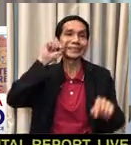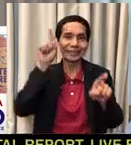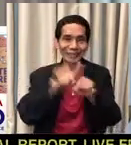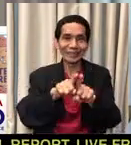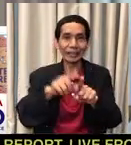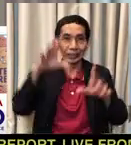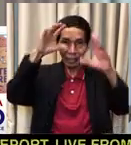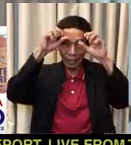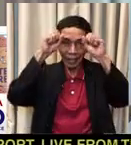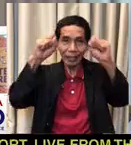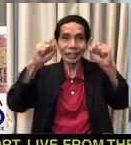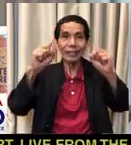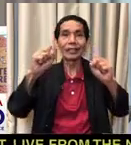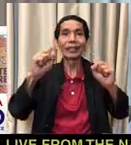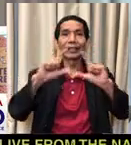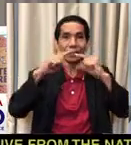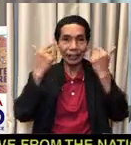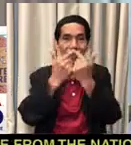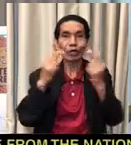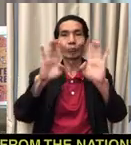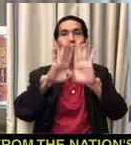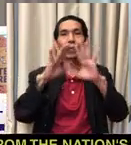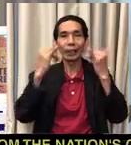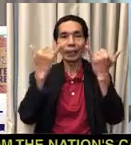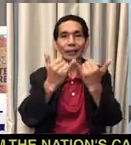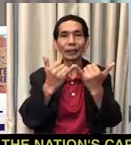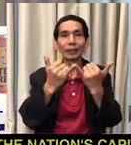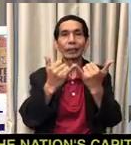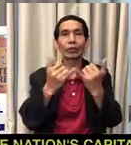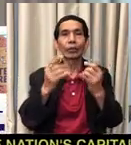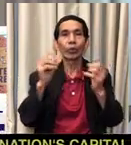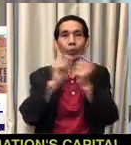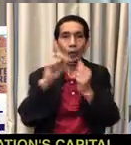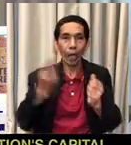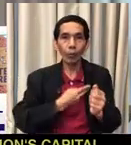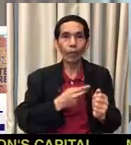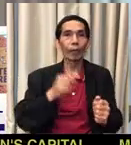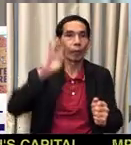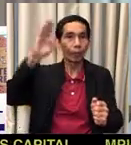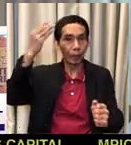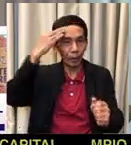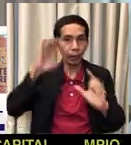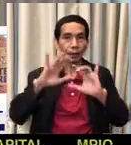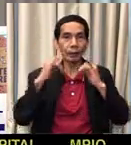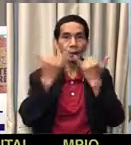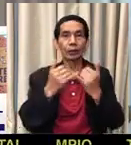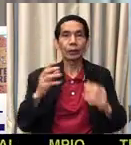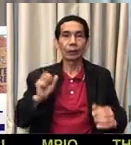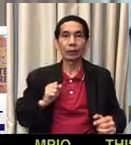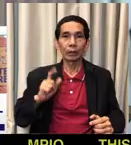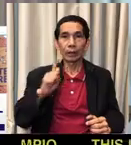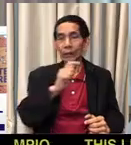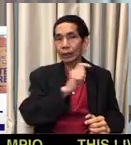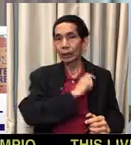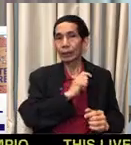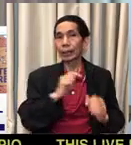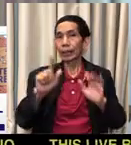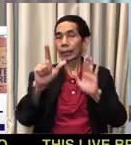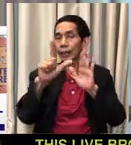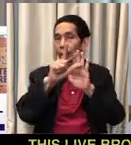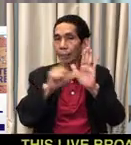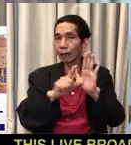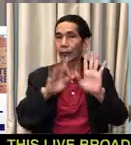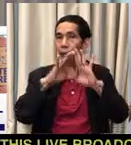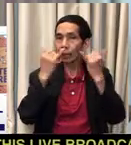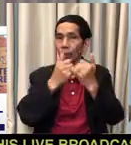Ang presidente ng Liga ng mga Barangay. Sa ating barangay bureau, sa mga staff natin sa Liga at sa staff natin